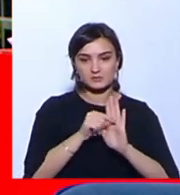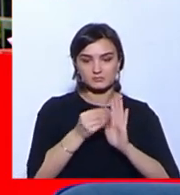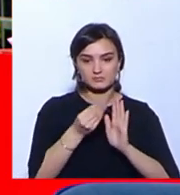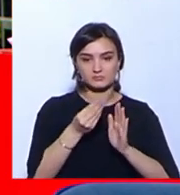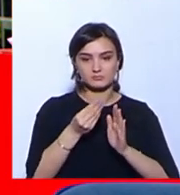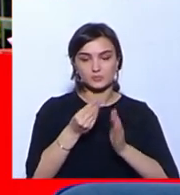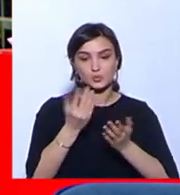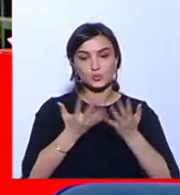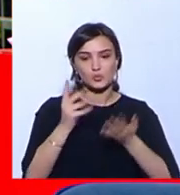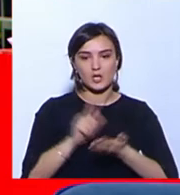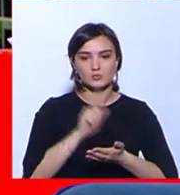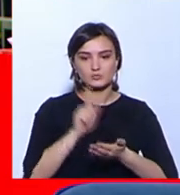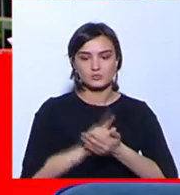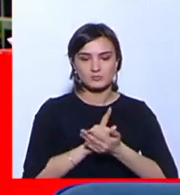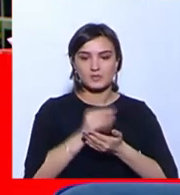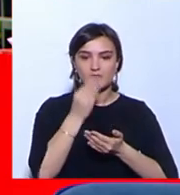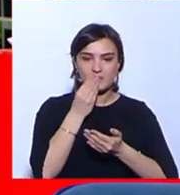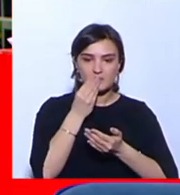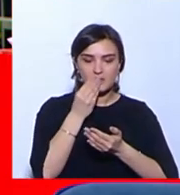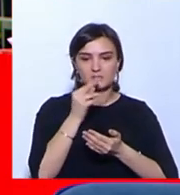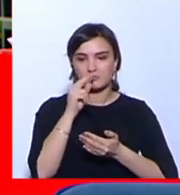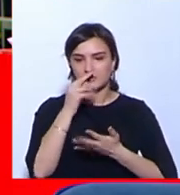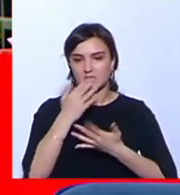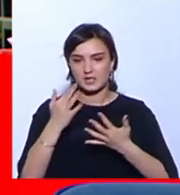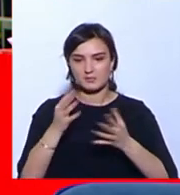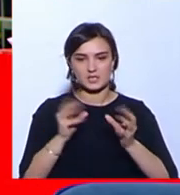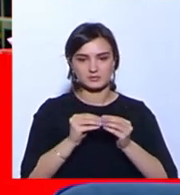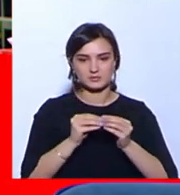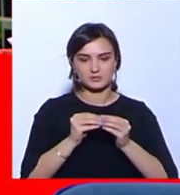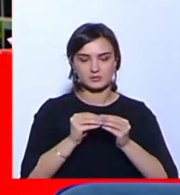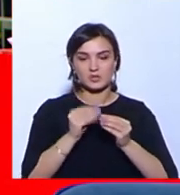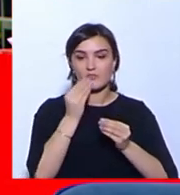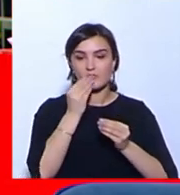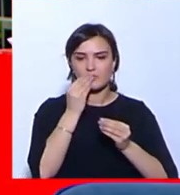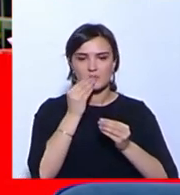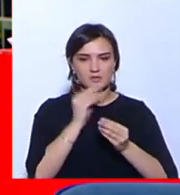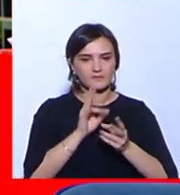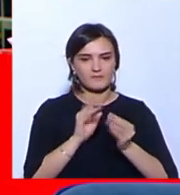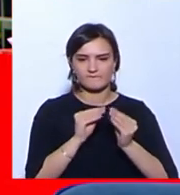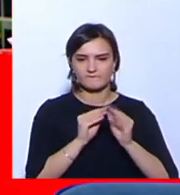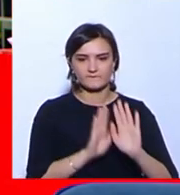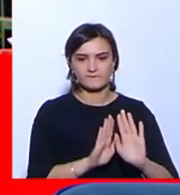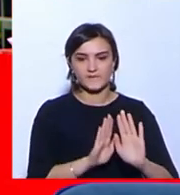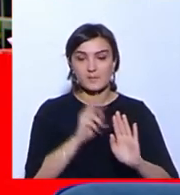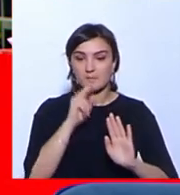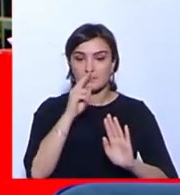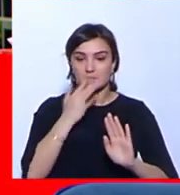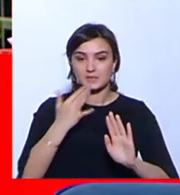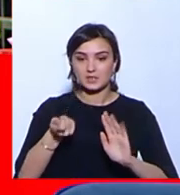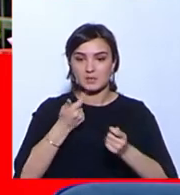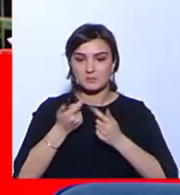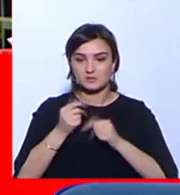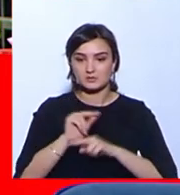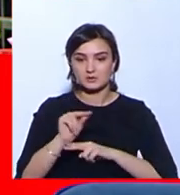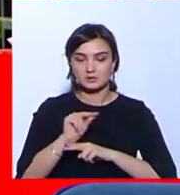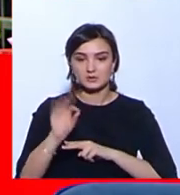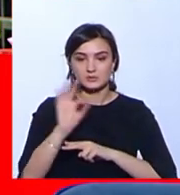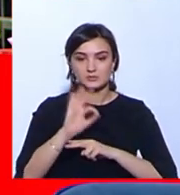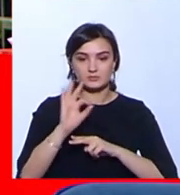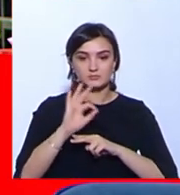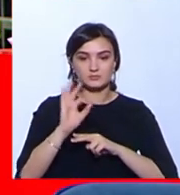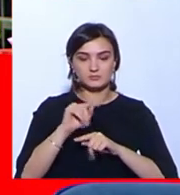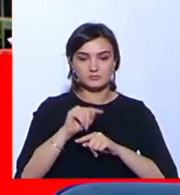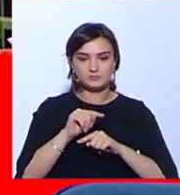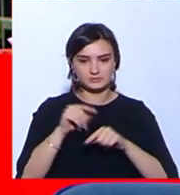თუ აუცილებლად კვებაც და მედიკამენტიც. კვება ყოველ შემთხვევაში რჩება, მაგრამ აი მედიკამენტის შესახებ